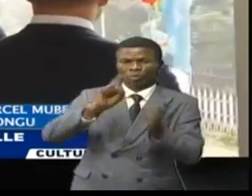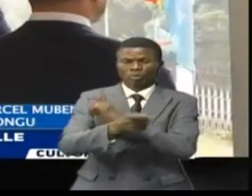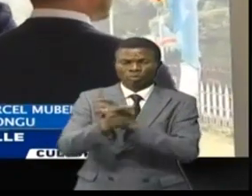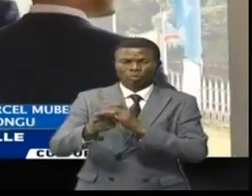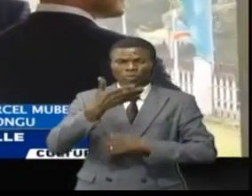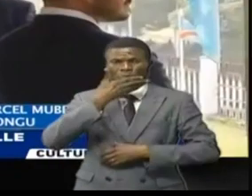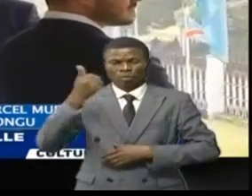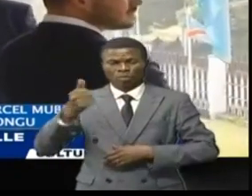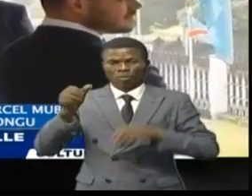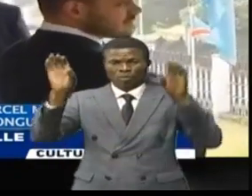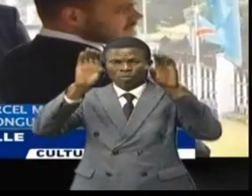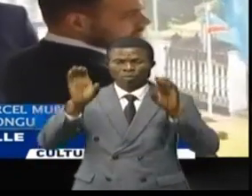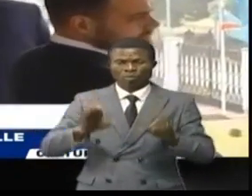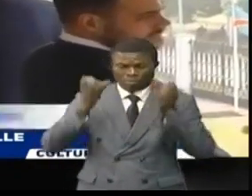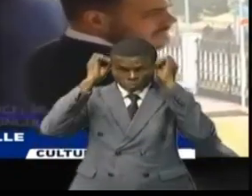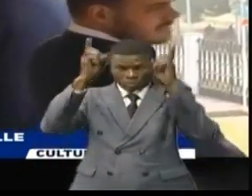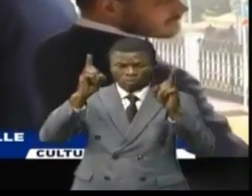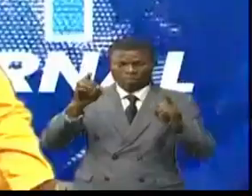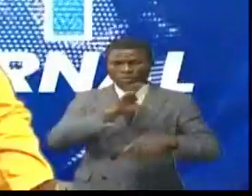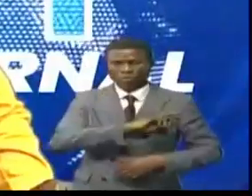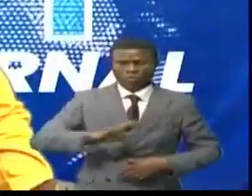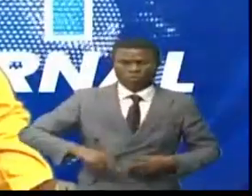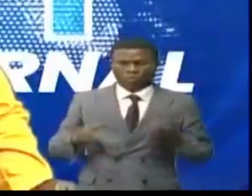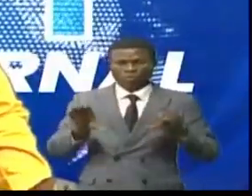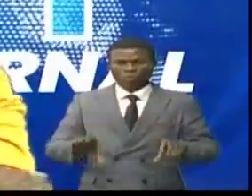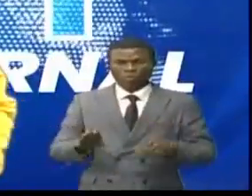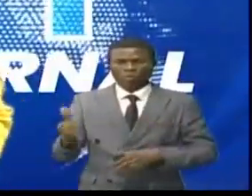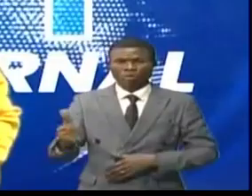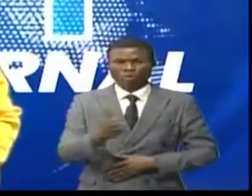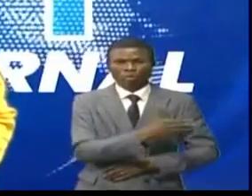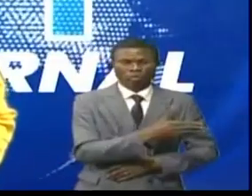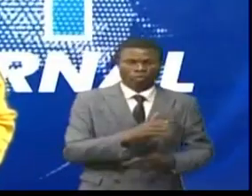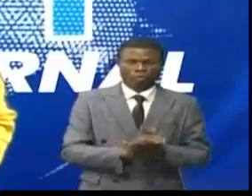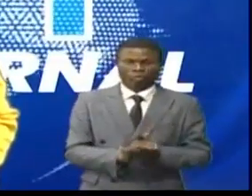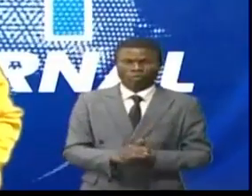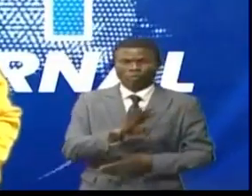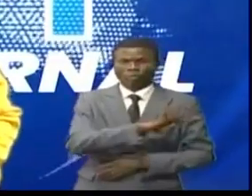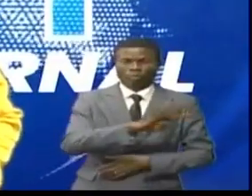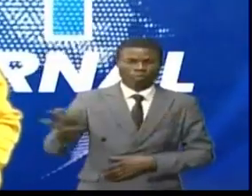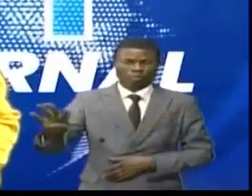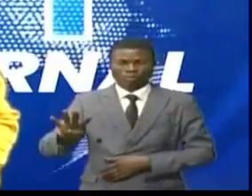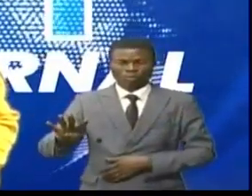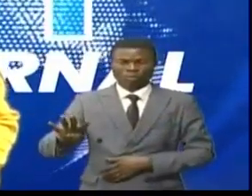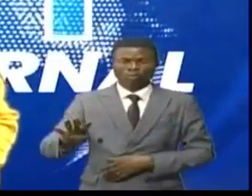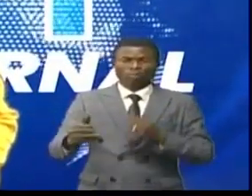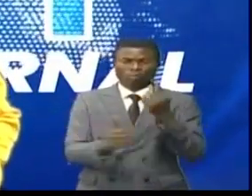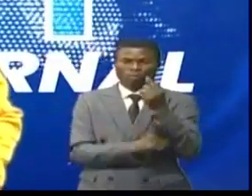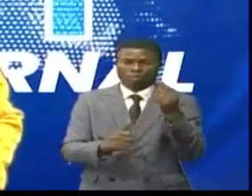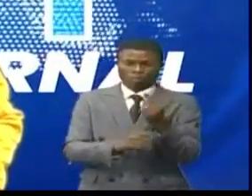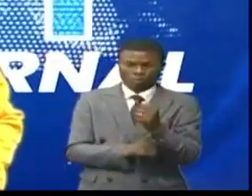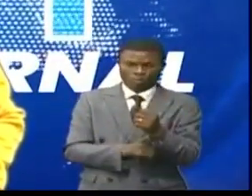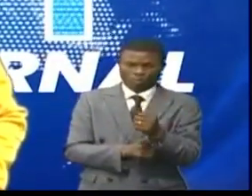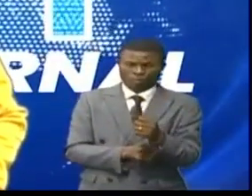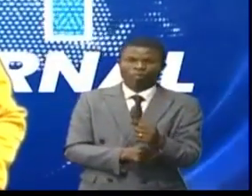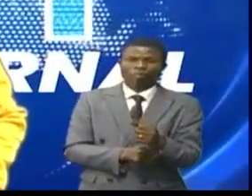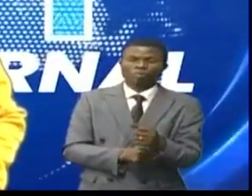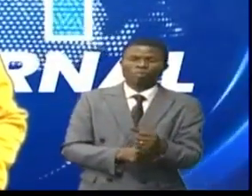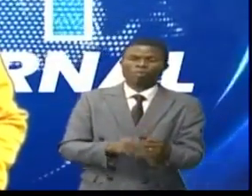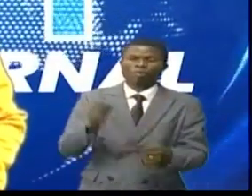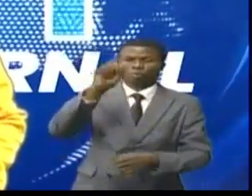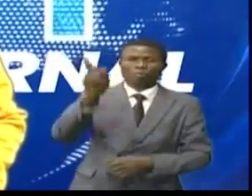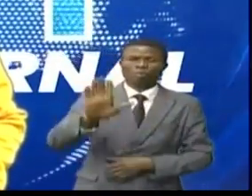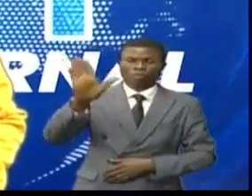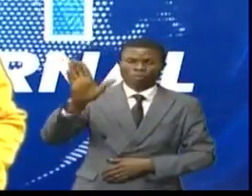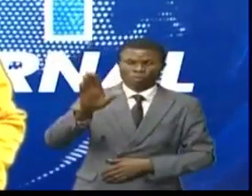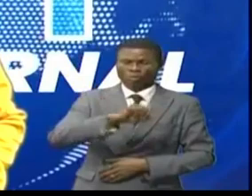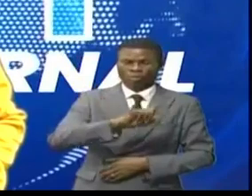éducatif en République démocratique du Congo. Plus de 4000 fonctionnaires de l'État, dont 37 secrétaires généraux, ont été envoyés à